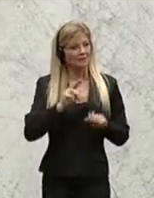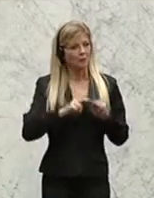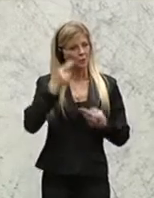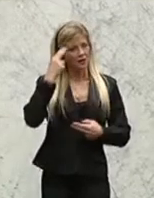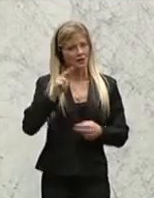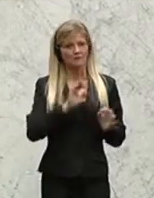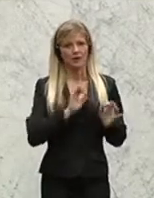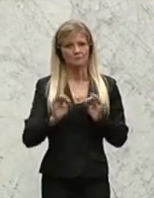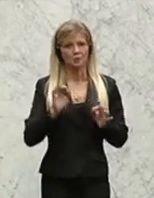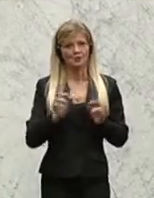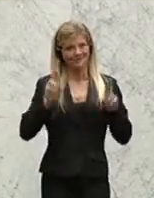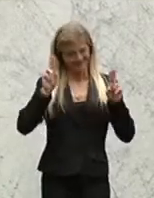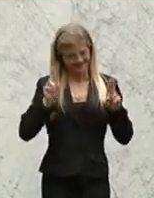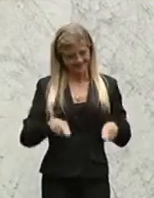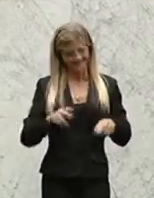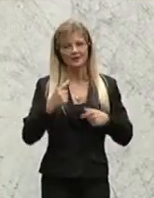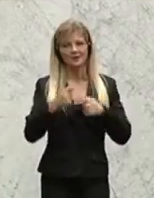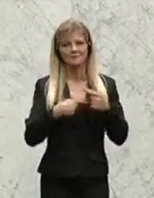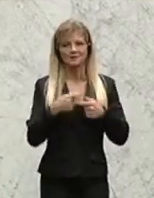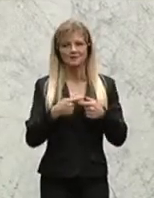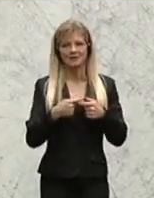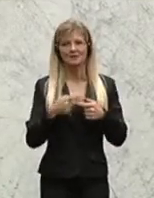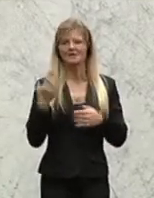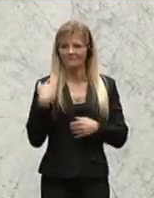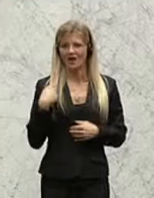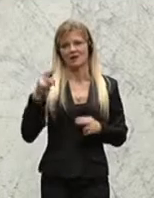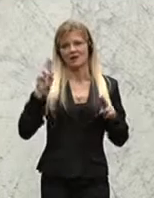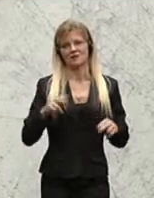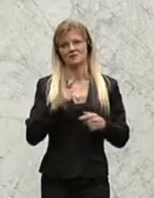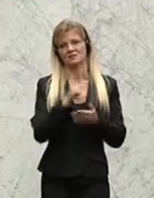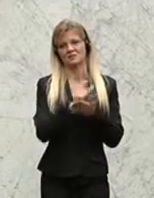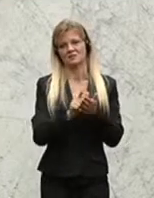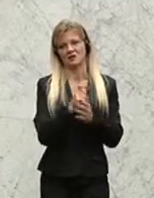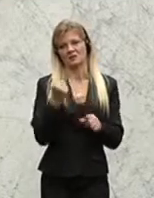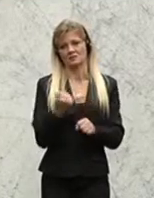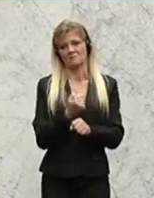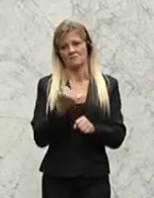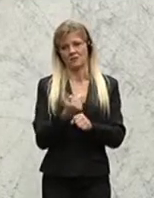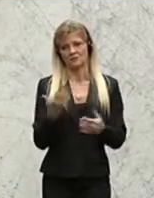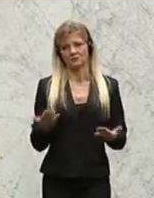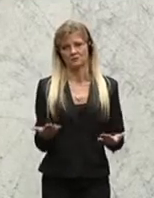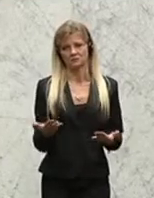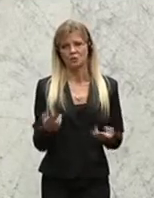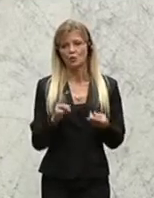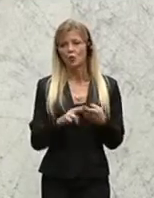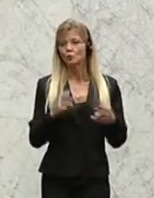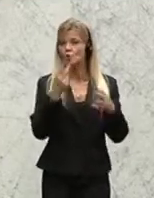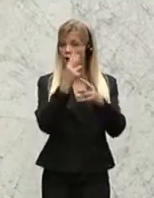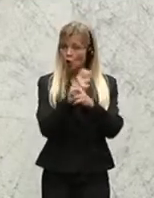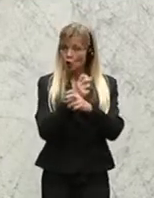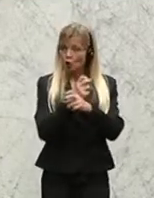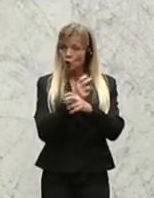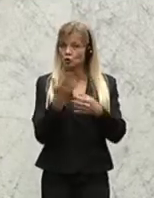dass die richtigen Maßnahmen zur richtigen Zeit gesetzt werden und dass es Österreich